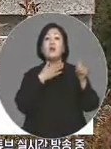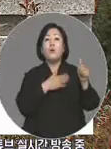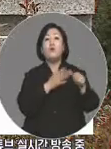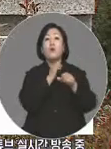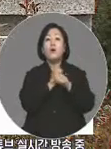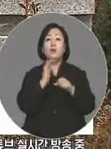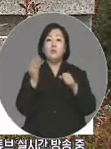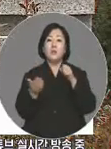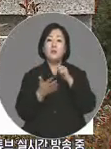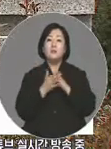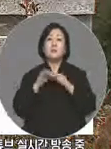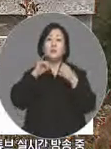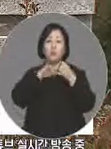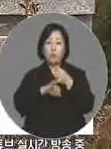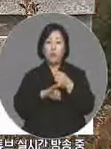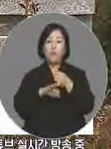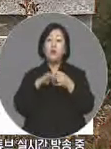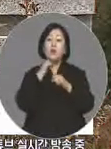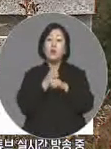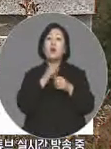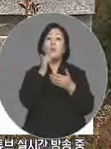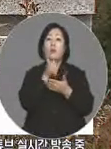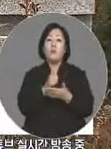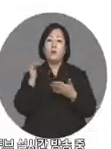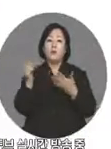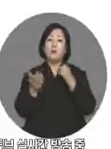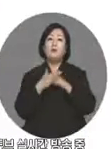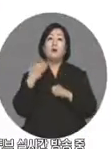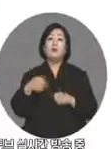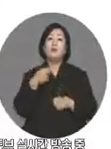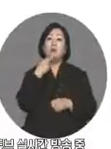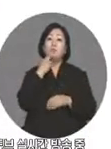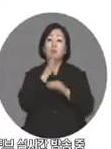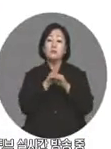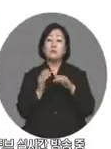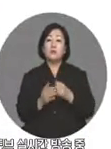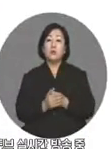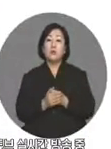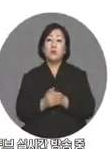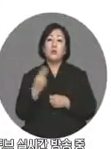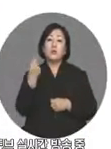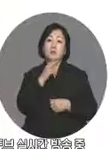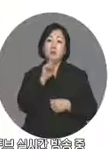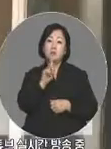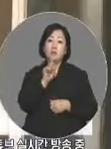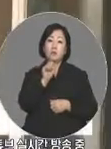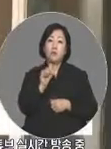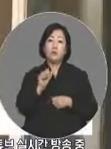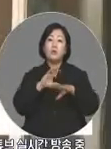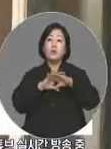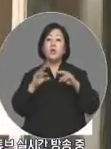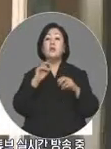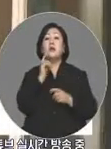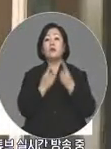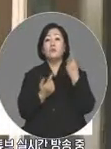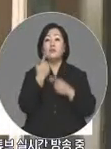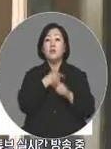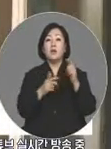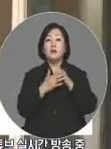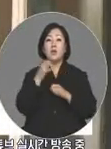업과자 될지 저희 법률상의 내용은 하나도 없습니다. 한편 2015년 마을 분쟁 해결 지원센터를